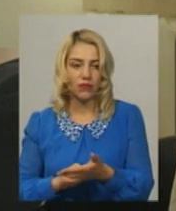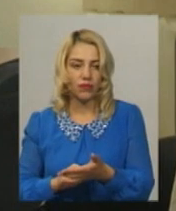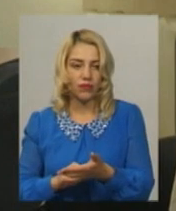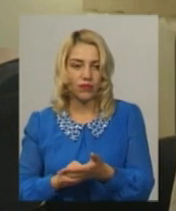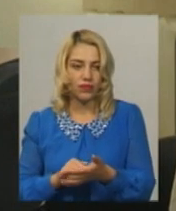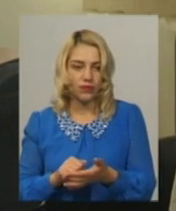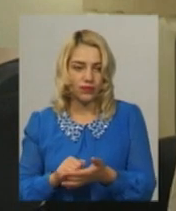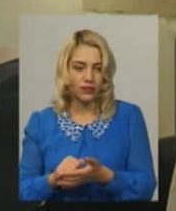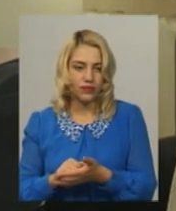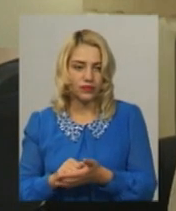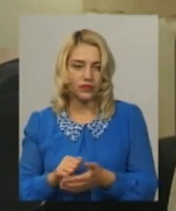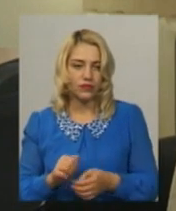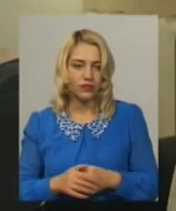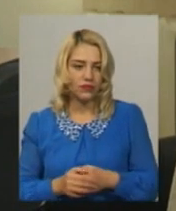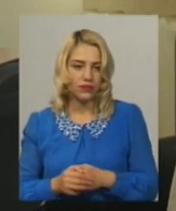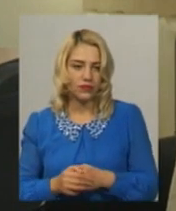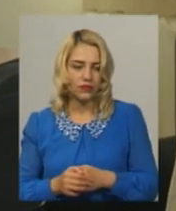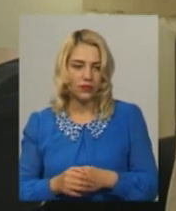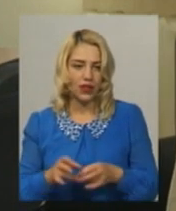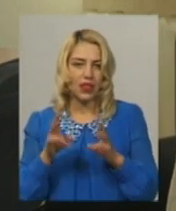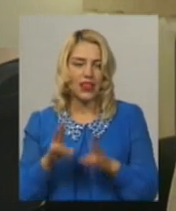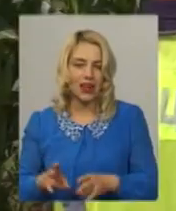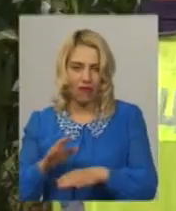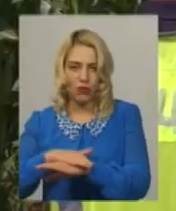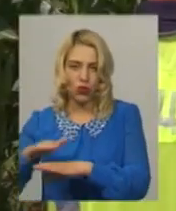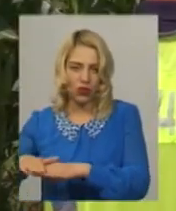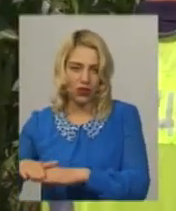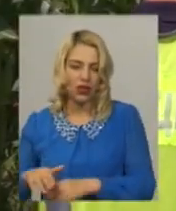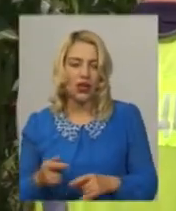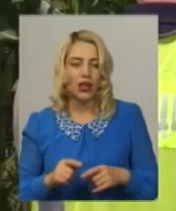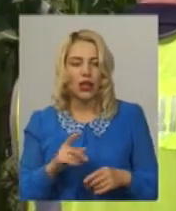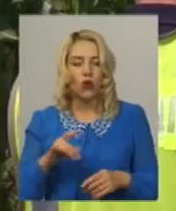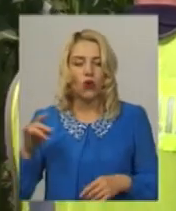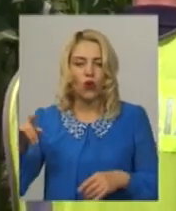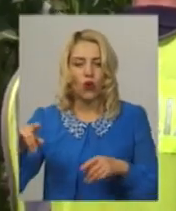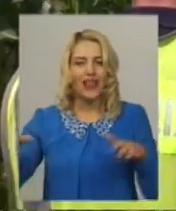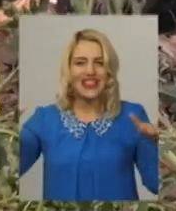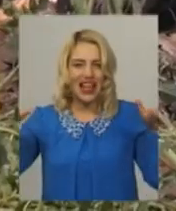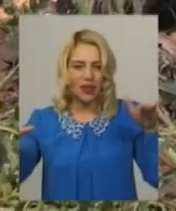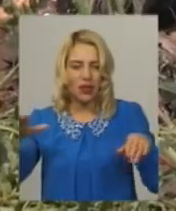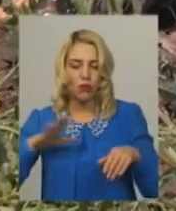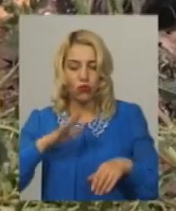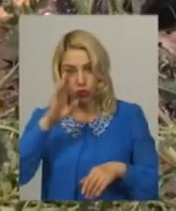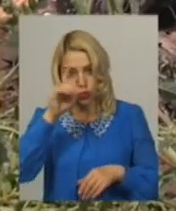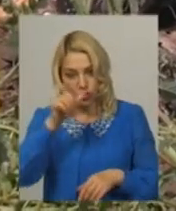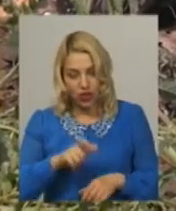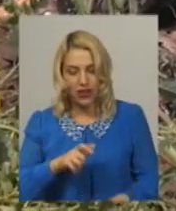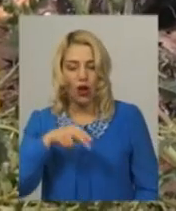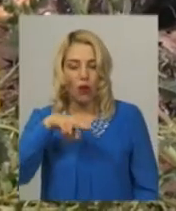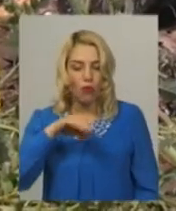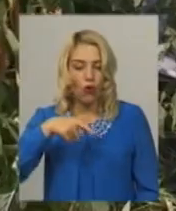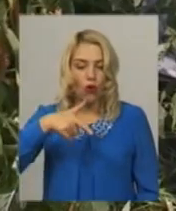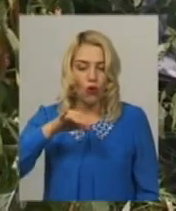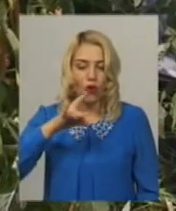і репозиції травм нижніх кінцівок. У дельтаплані був житель Погорілівки та майстер з Хмельниччини, який